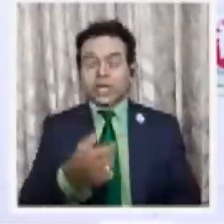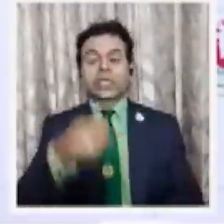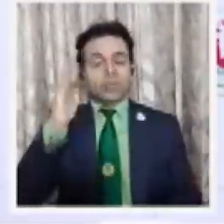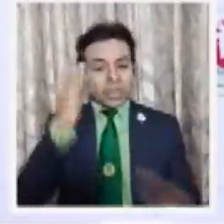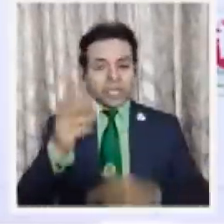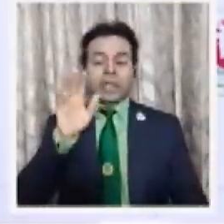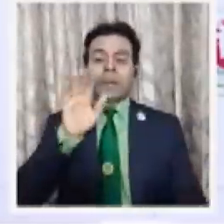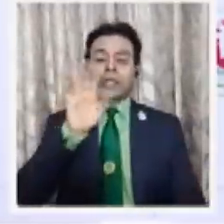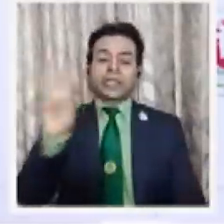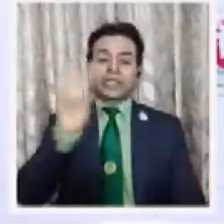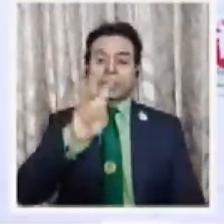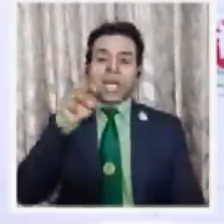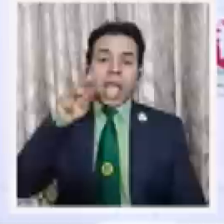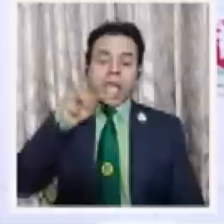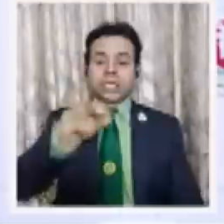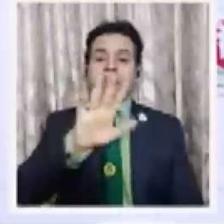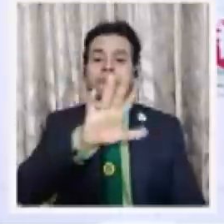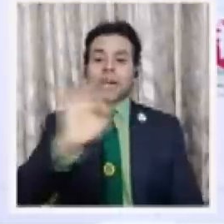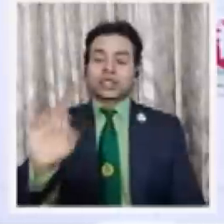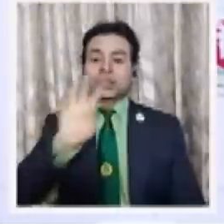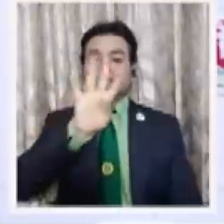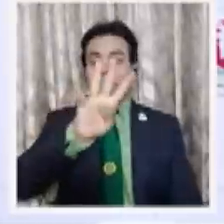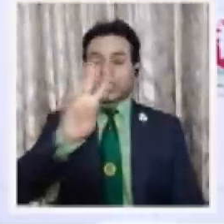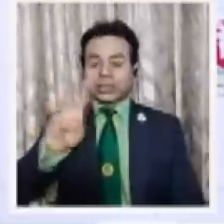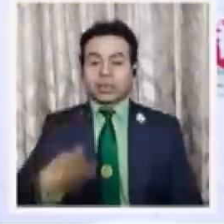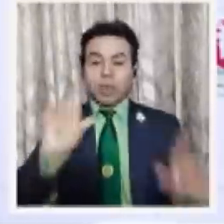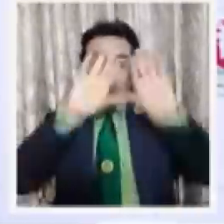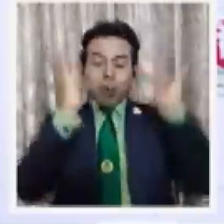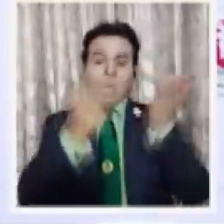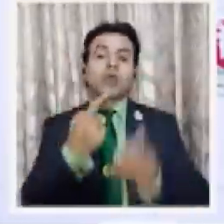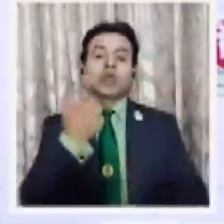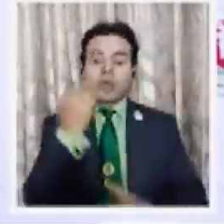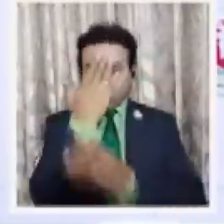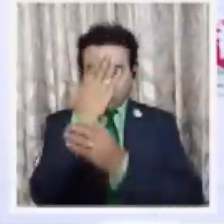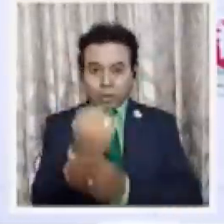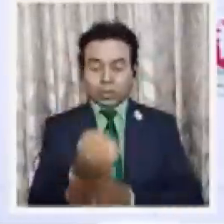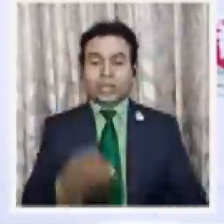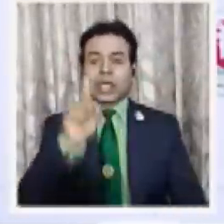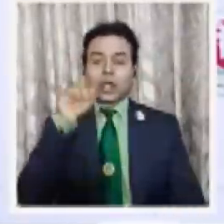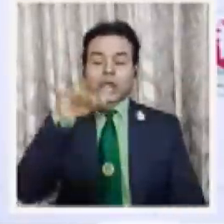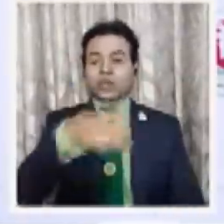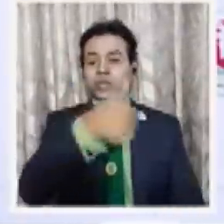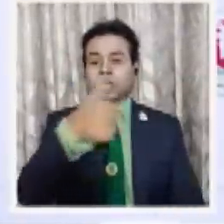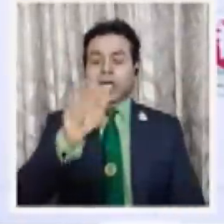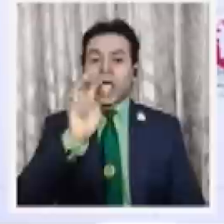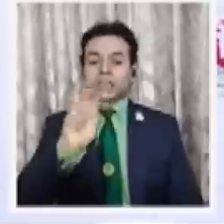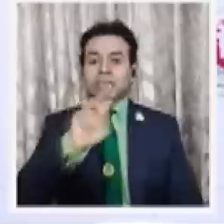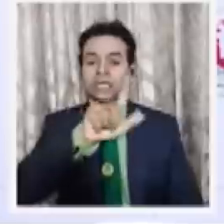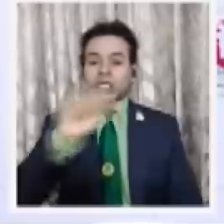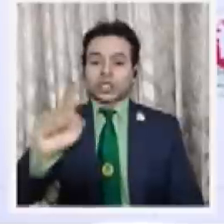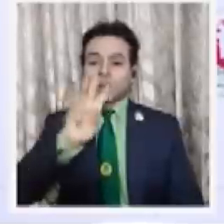13,91,407 জন। মৃত্যুবরণ করেছে দক্ষিণ পূর্ব এশিয়ায় 24 ঘন্টায় 636 জন এবং এ পর্যন্ত